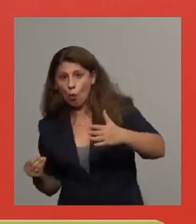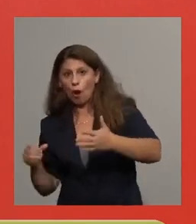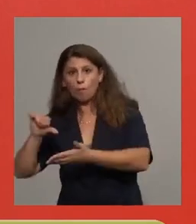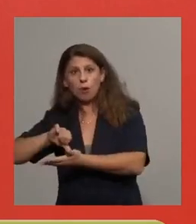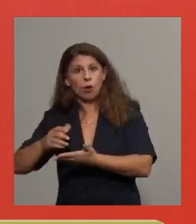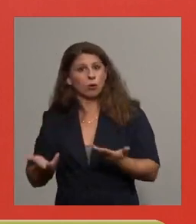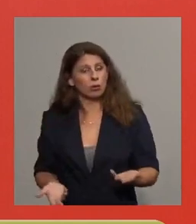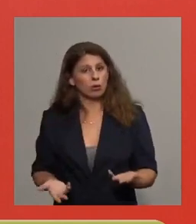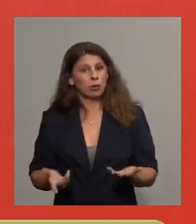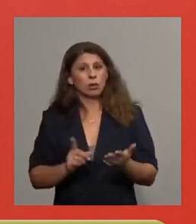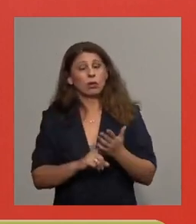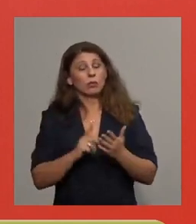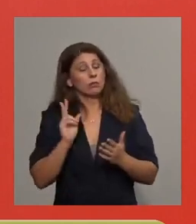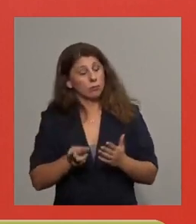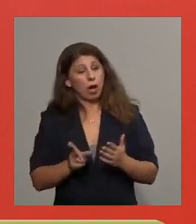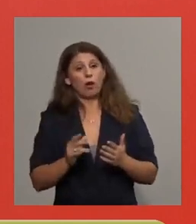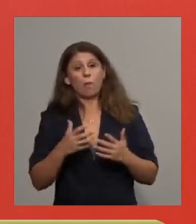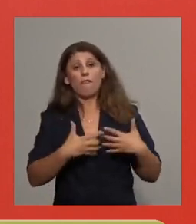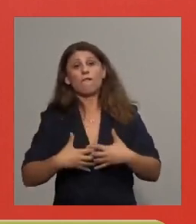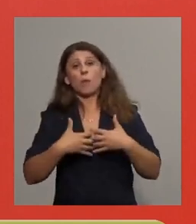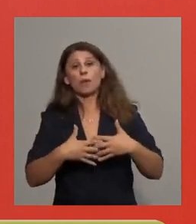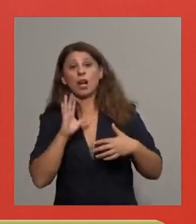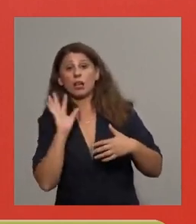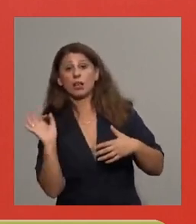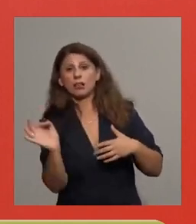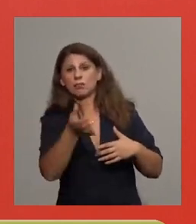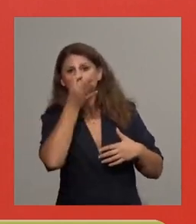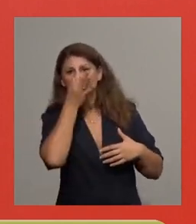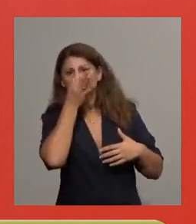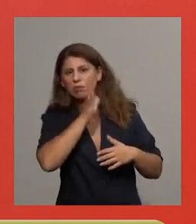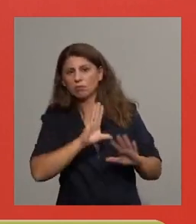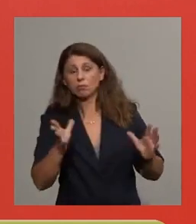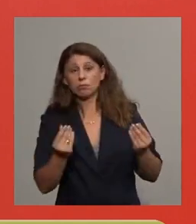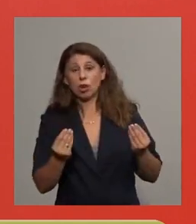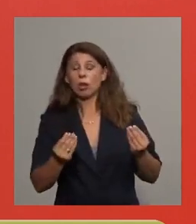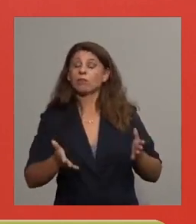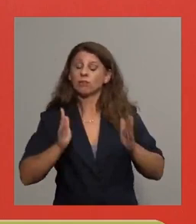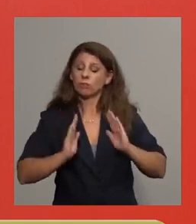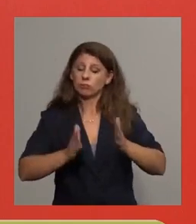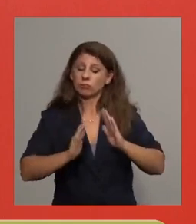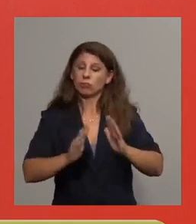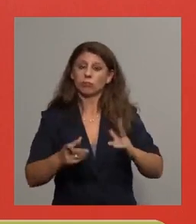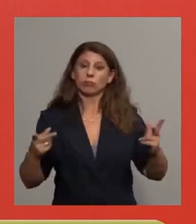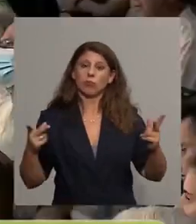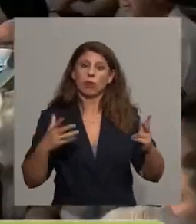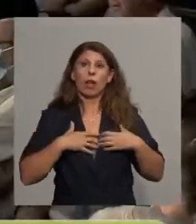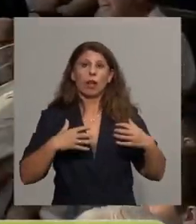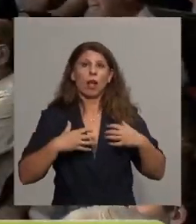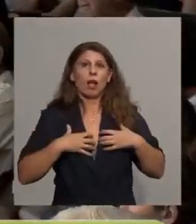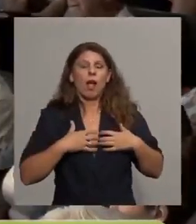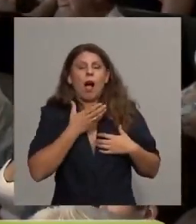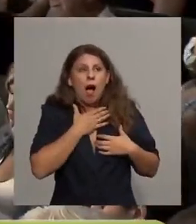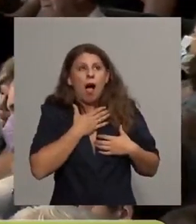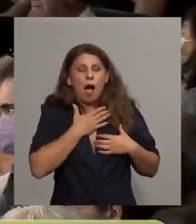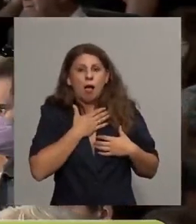και η προστασία από τη βιομηχανική ρύπανση, από τη δυσοσμία, που συνεχίζουν να κόβουν την ανάσα,